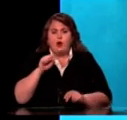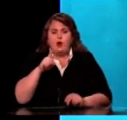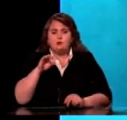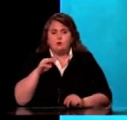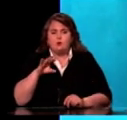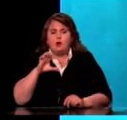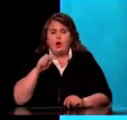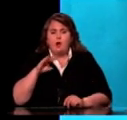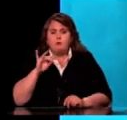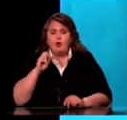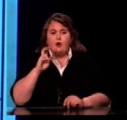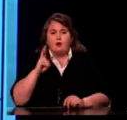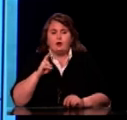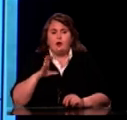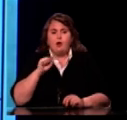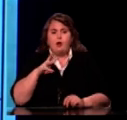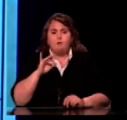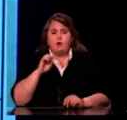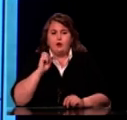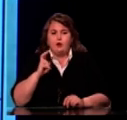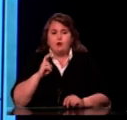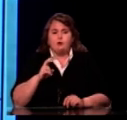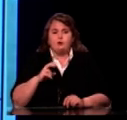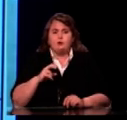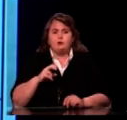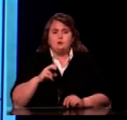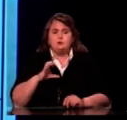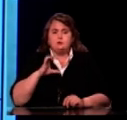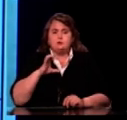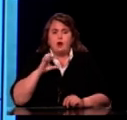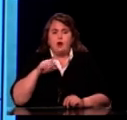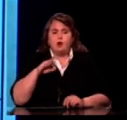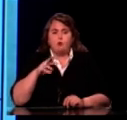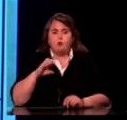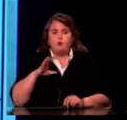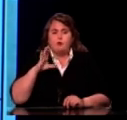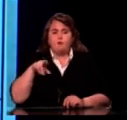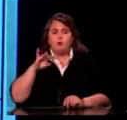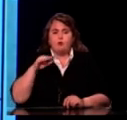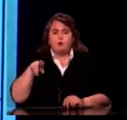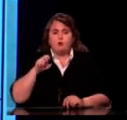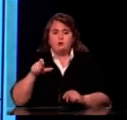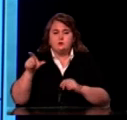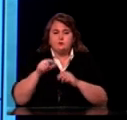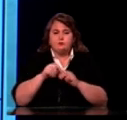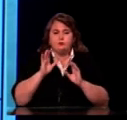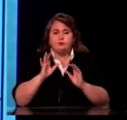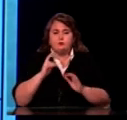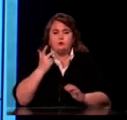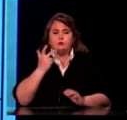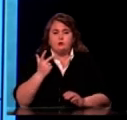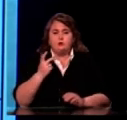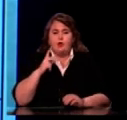и аммиака, абсолютно верно, аммиак с атомами водорода, он соединен только делит 3